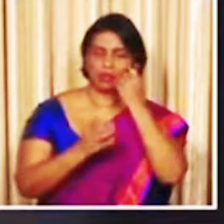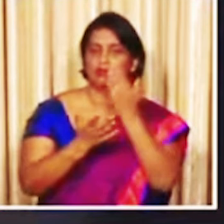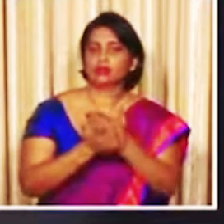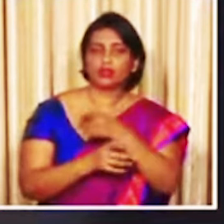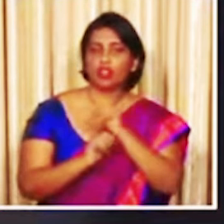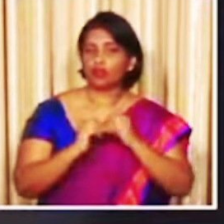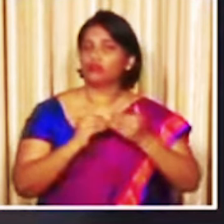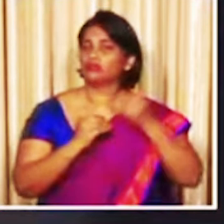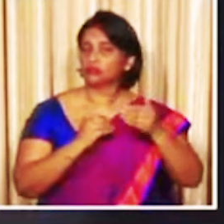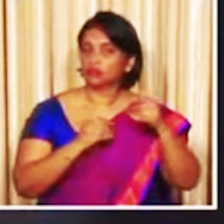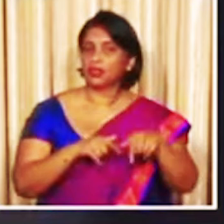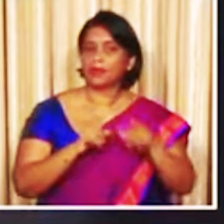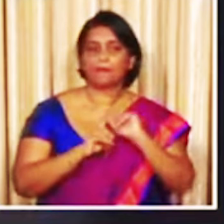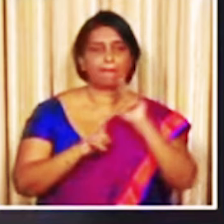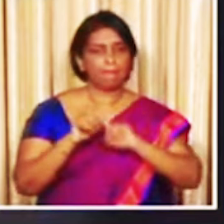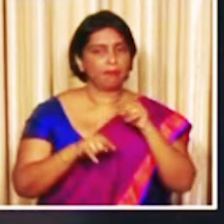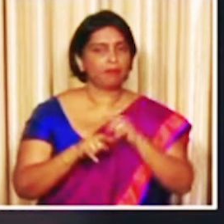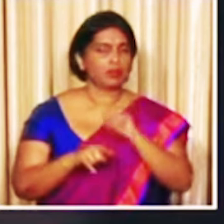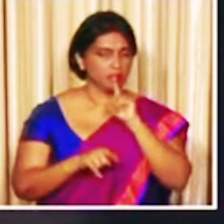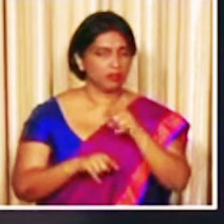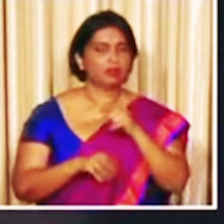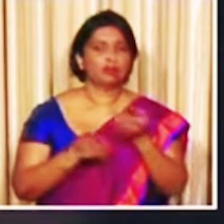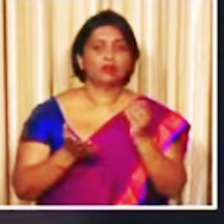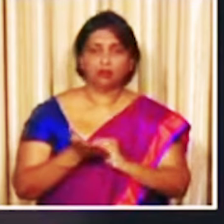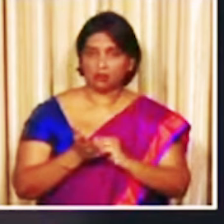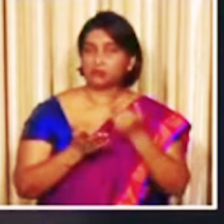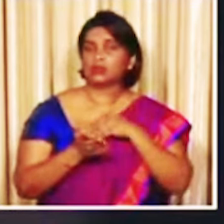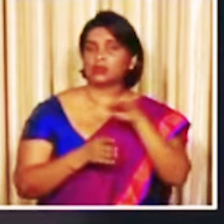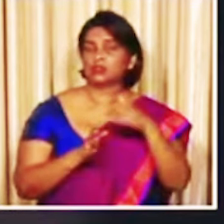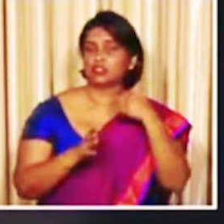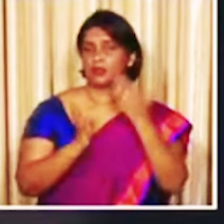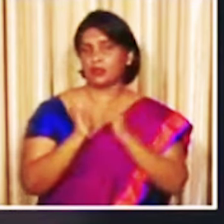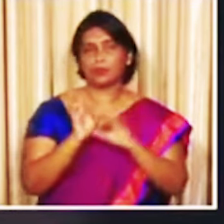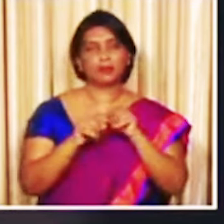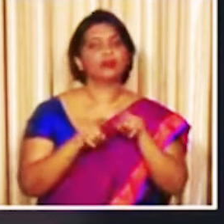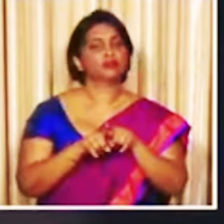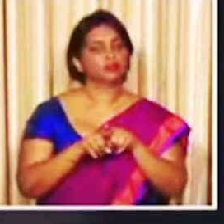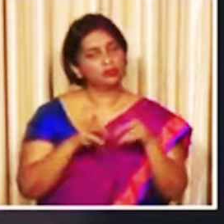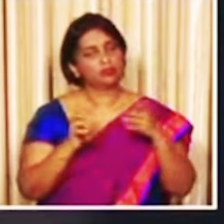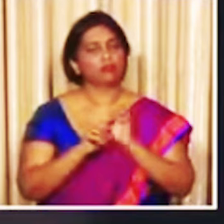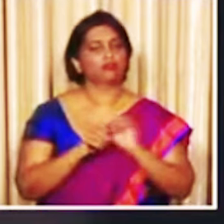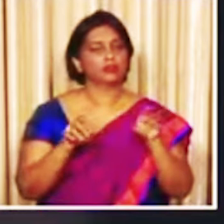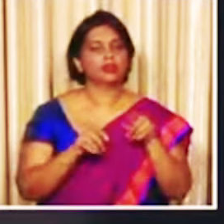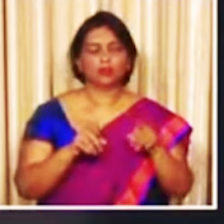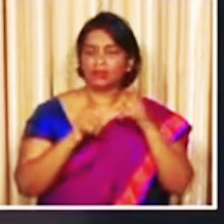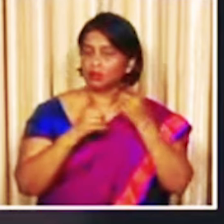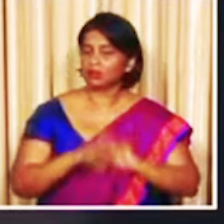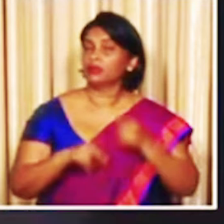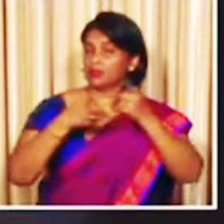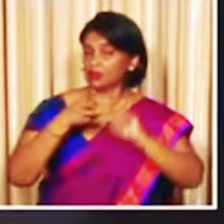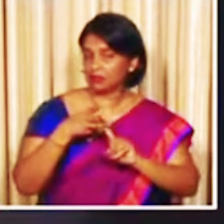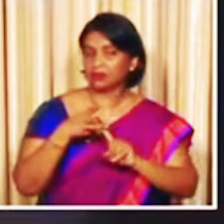අපි දිගින් දිගටමත් මේ පාර්ලිමේන්තුවේ කතා කරත් තවත් ඒවා සමාජ මාධ්‍ය ජාල හරහා හෝ සිද්ධ වෙනවා. ඊළඟ කාරණාව